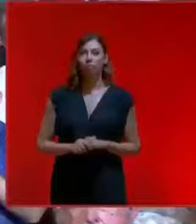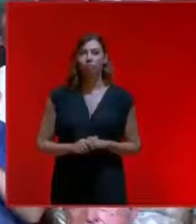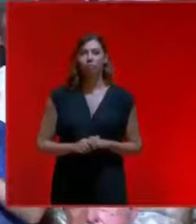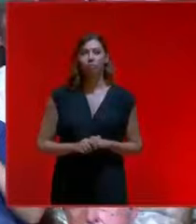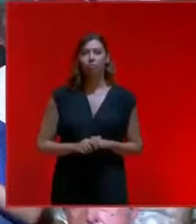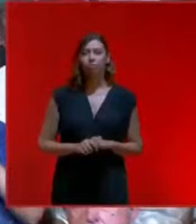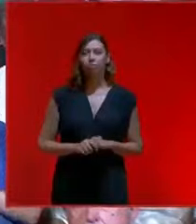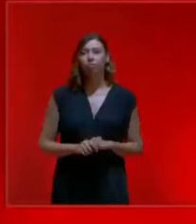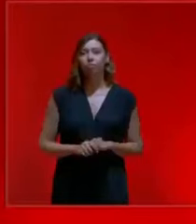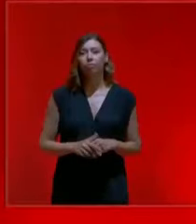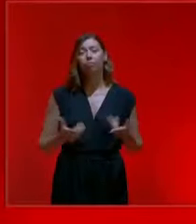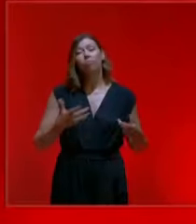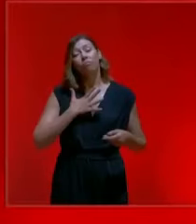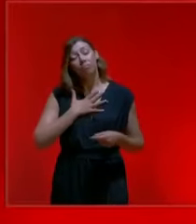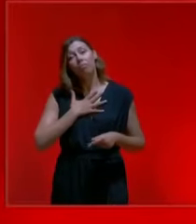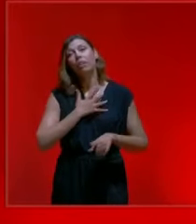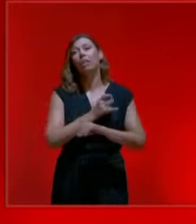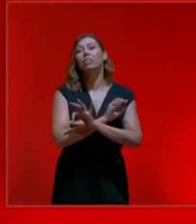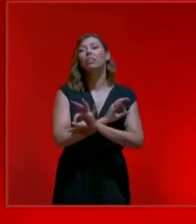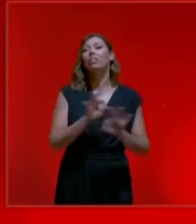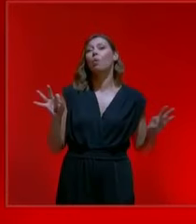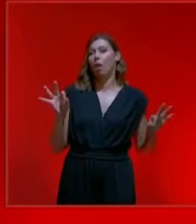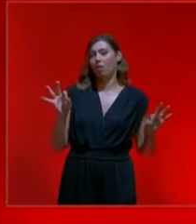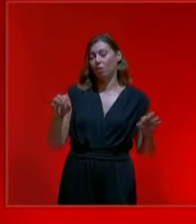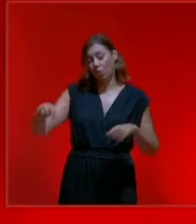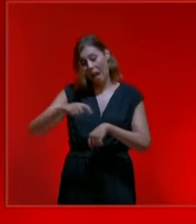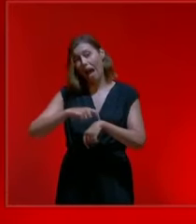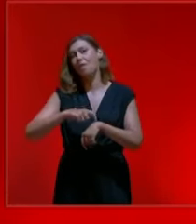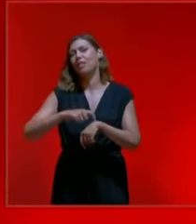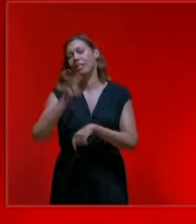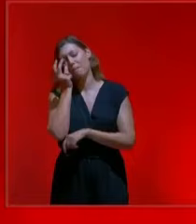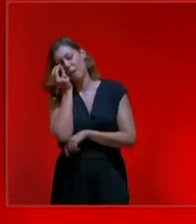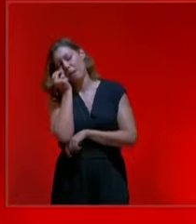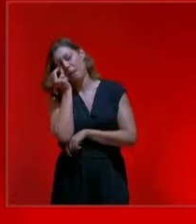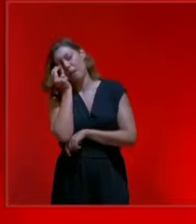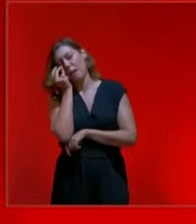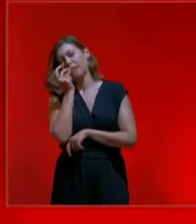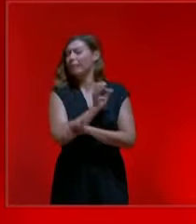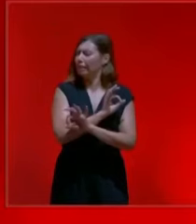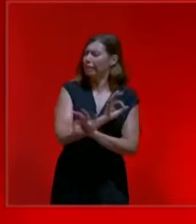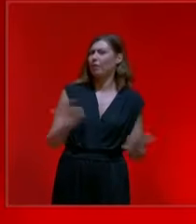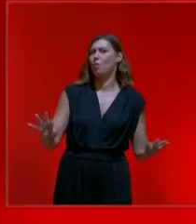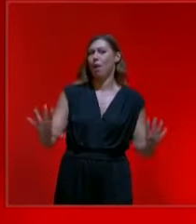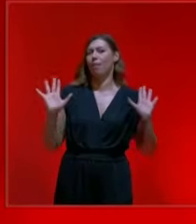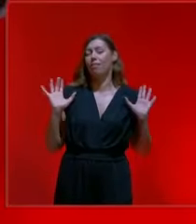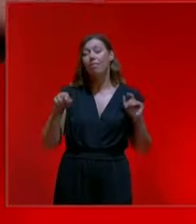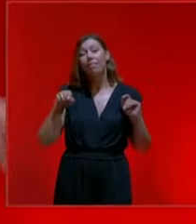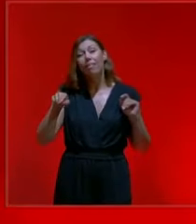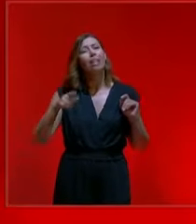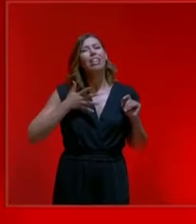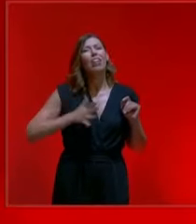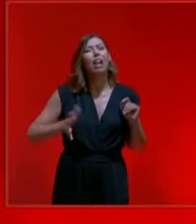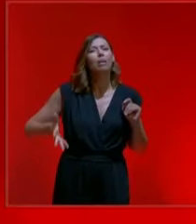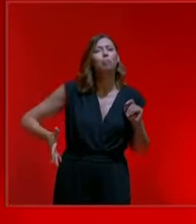Και είμαι απολύτως βέβαιος ότι μας παρακολουθεί και θα ήθελε πάρα πολύ η αριστερά, η προοδευτική